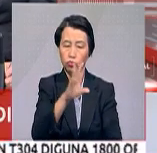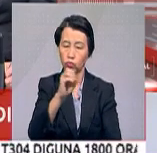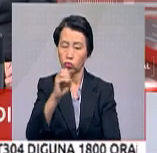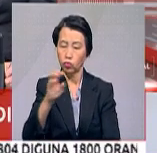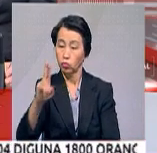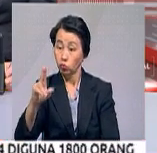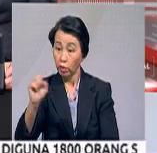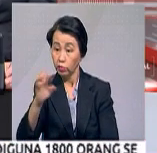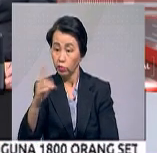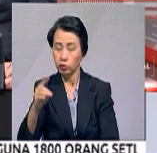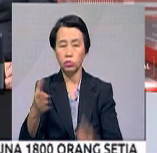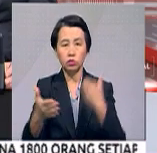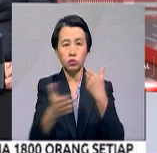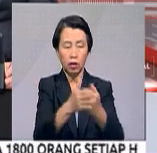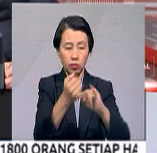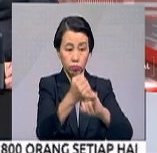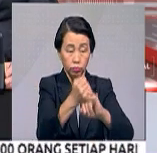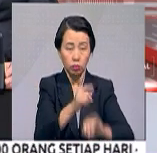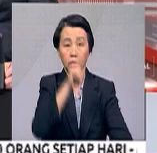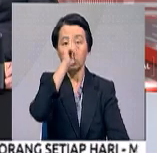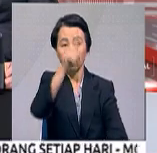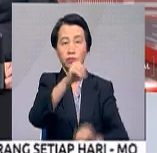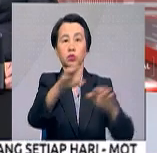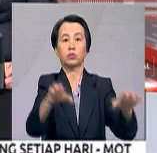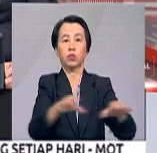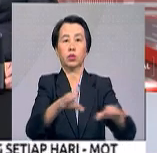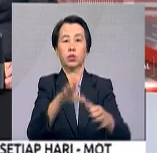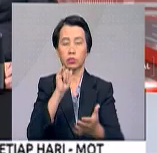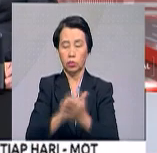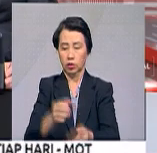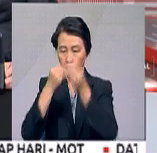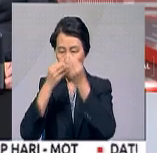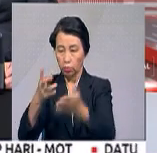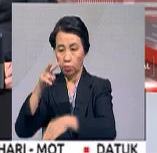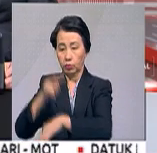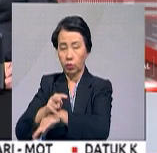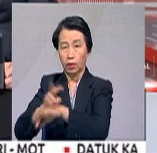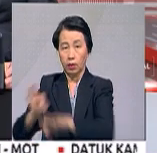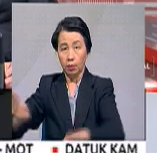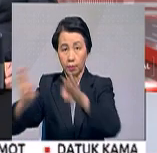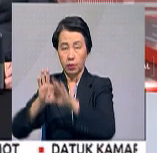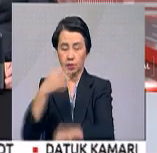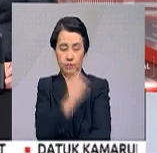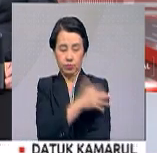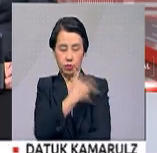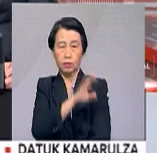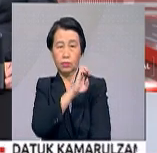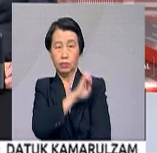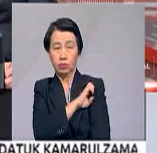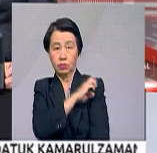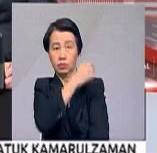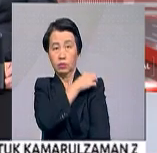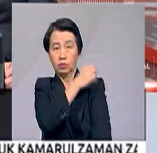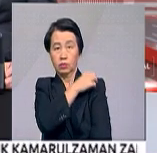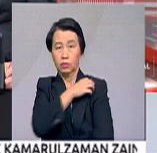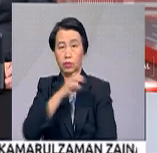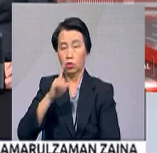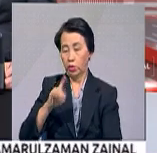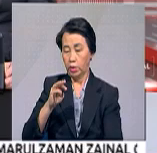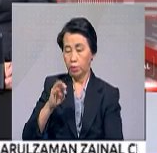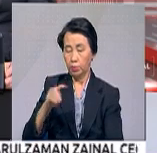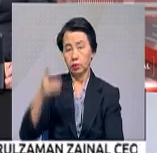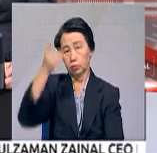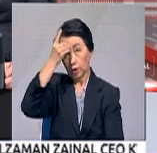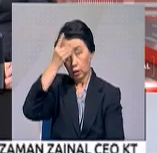$700 juta sehingga perjanjian sebenar dibuat. Perkara itu dimaklumkan saksi utama iaitu bekas Ketua Pegawai Eksekutif 1MDB Datuk